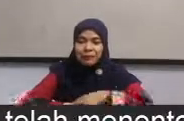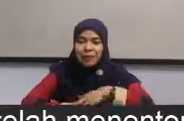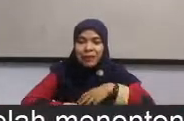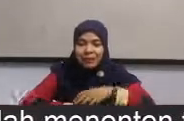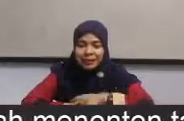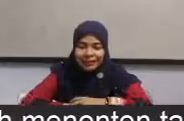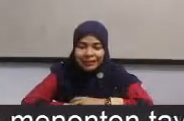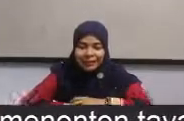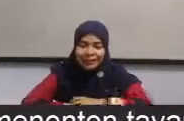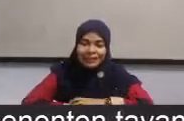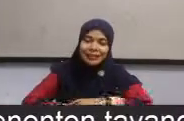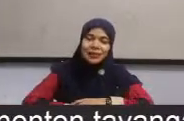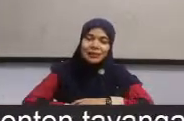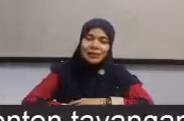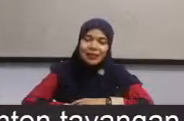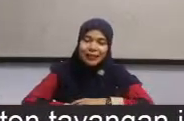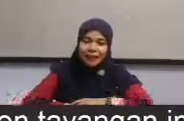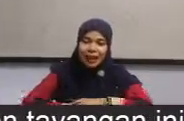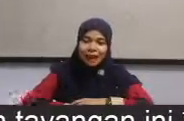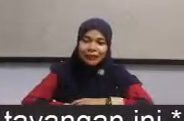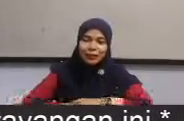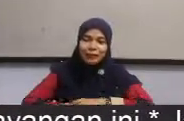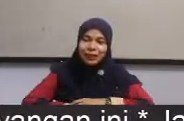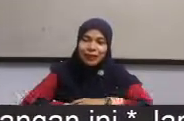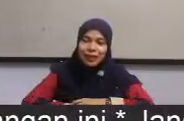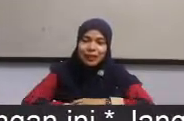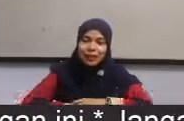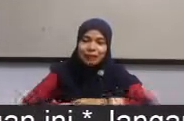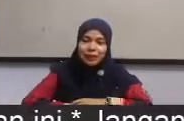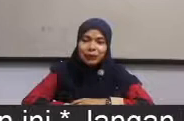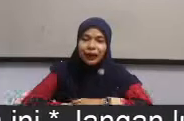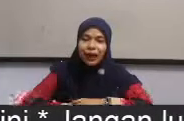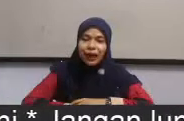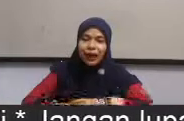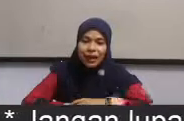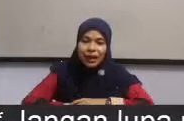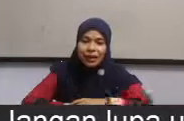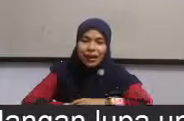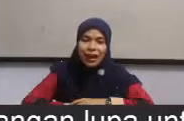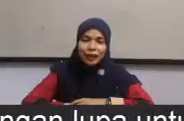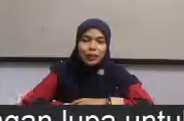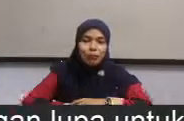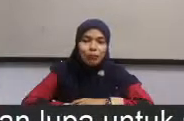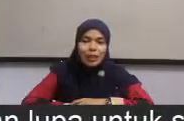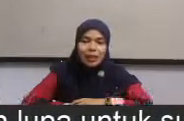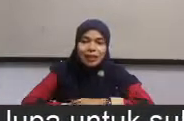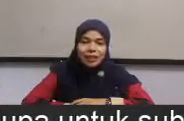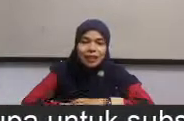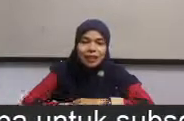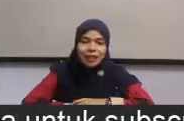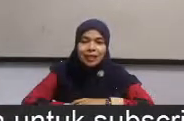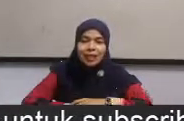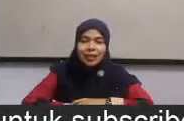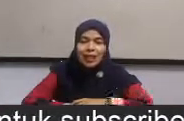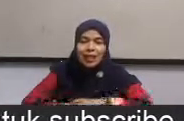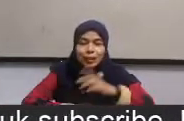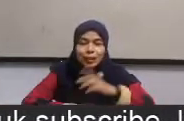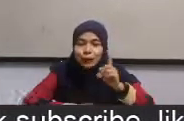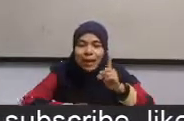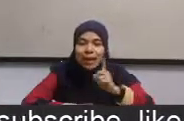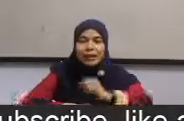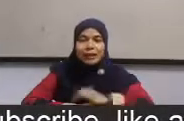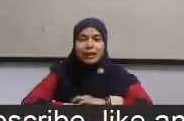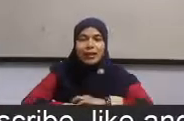Omah Yaitu berarti menggunakan alat komunikasi tidak